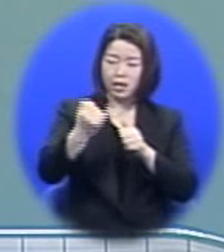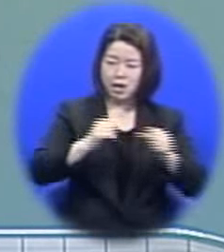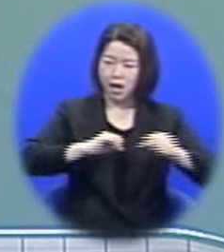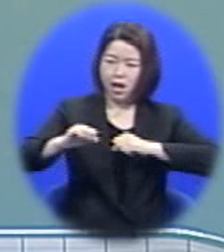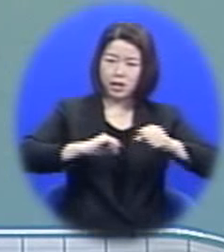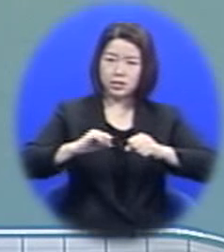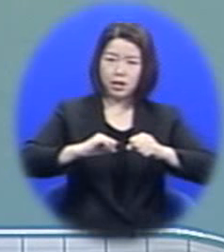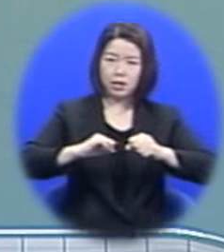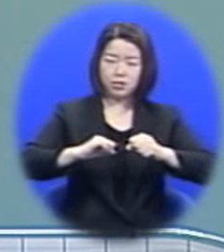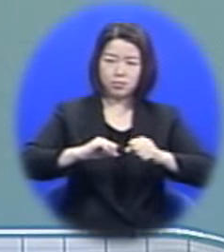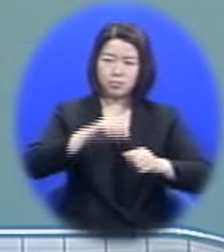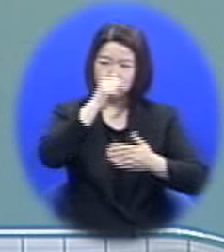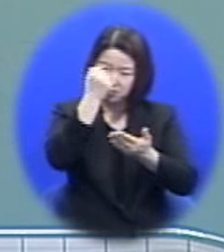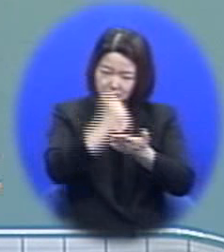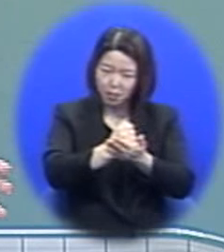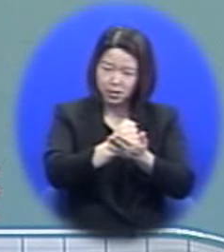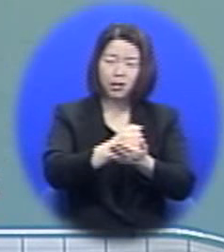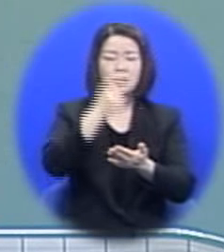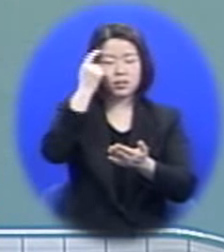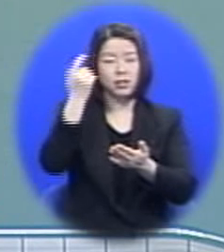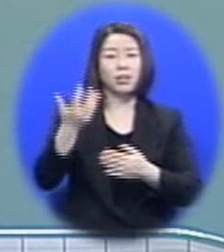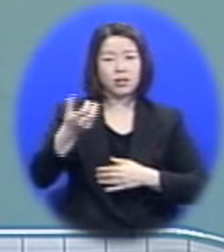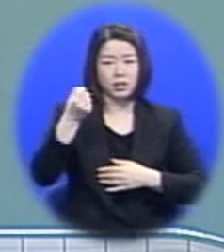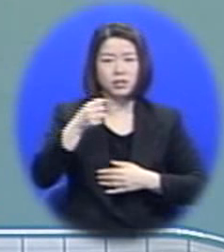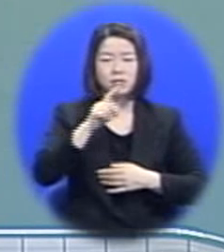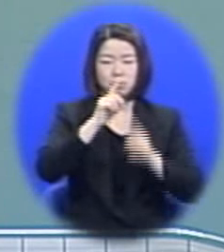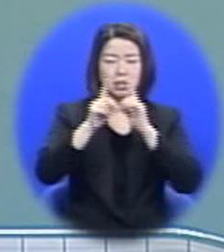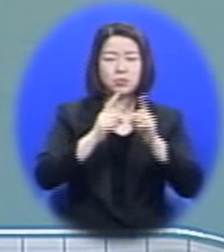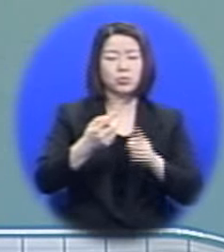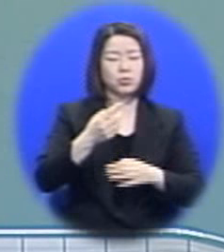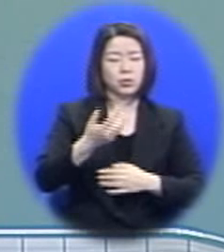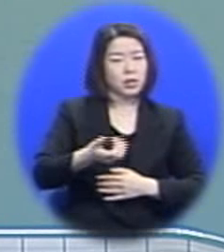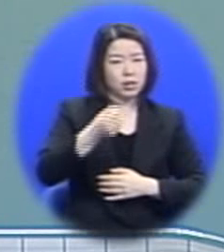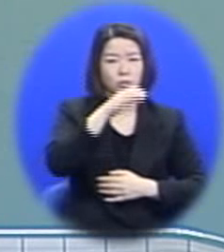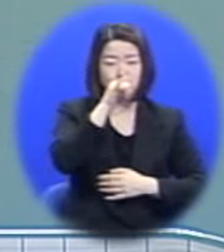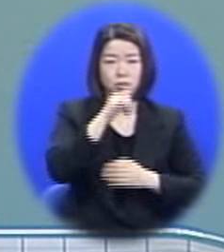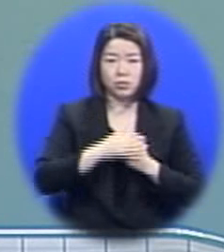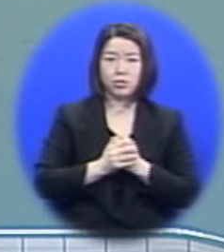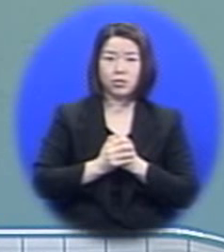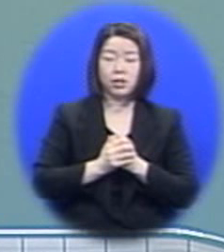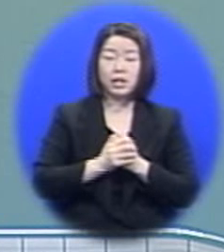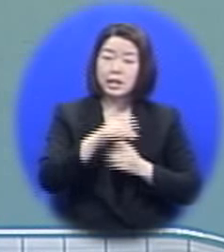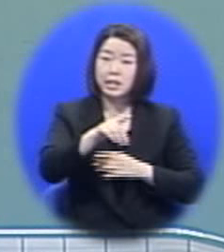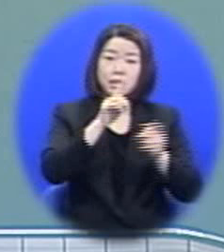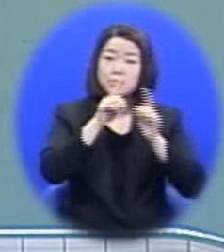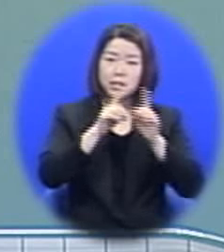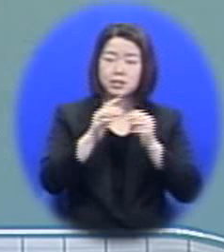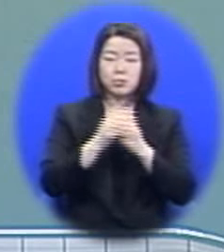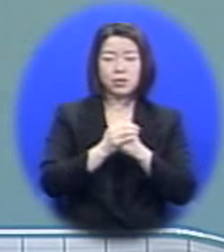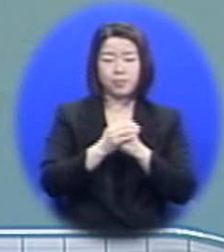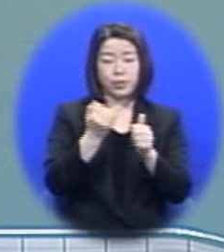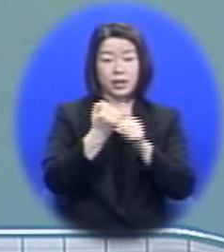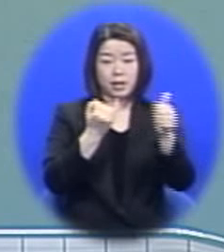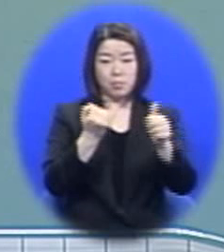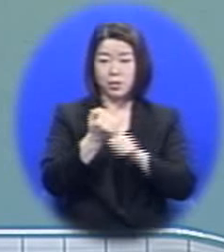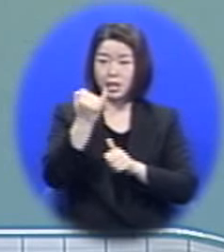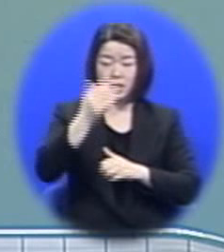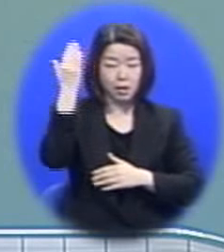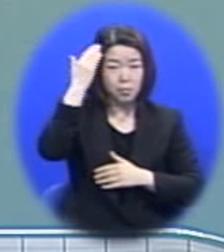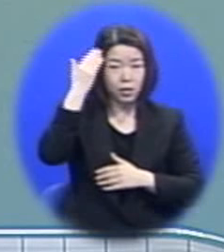대한 합리화로이 말씀을 생각해요. 여러분, 남편의 아내의 머리라고 하는